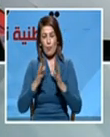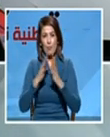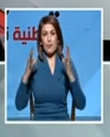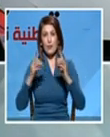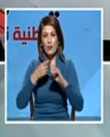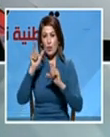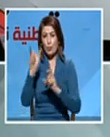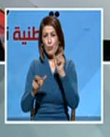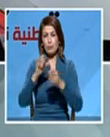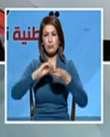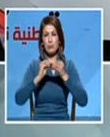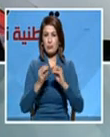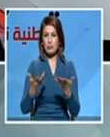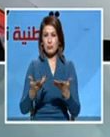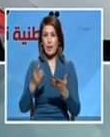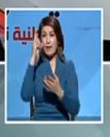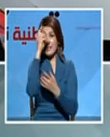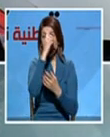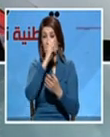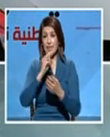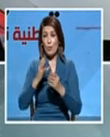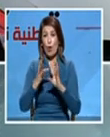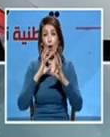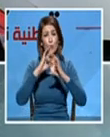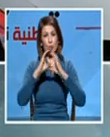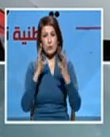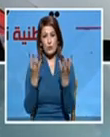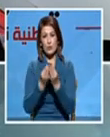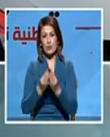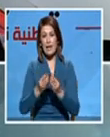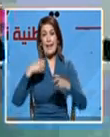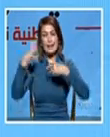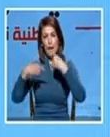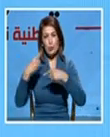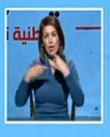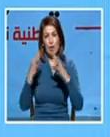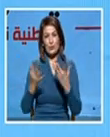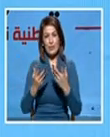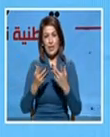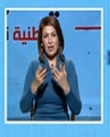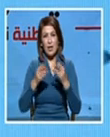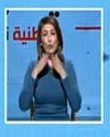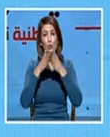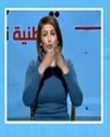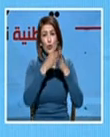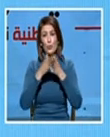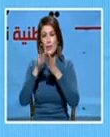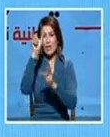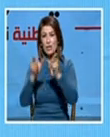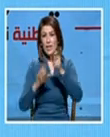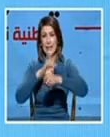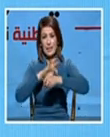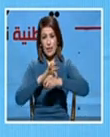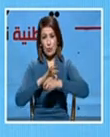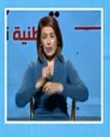شنو اللي مش يصير منها. فلذلك معناتها احنا نعاود نطلب انا من الزملاء معناتها اللي في القطاع الخاص مهما كان المنطقه اللي يخدم